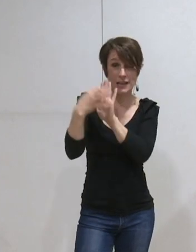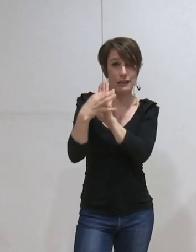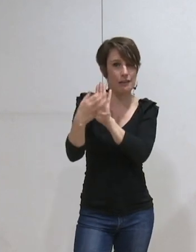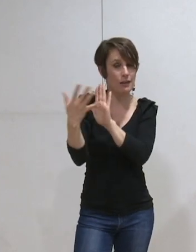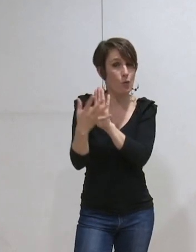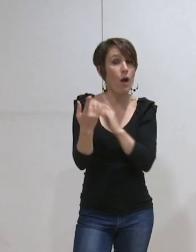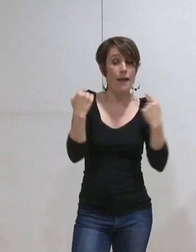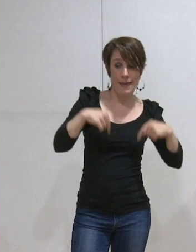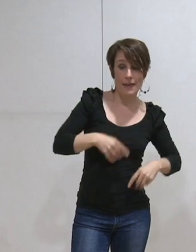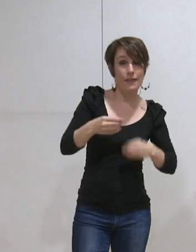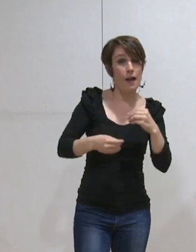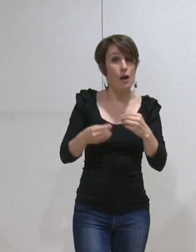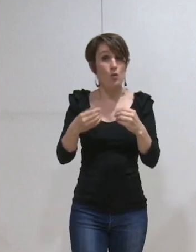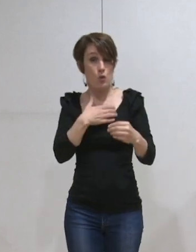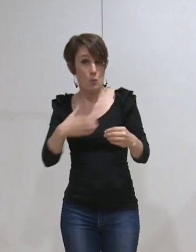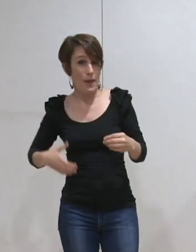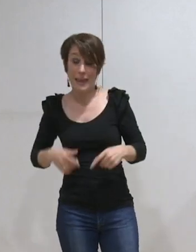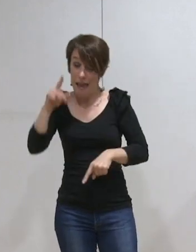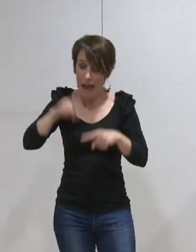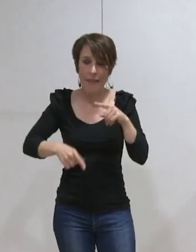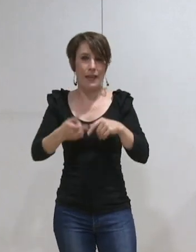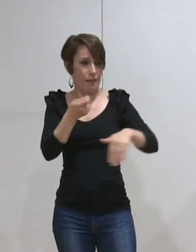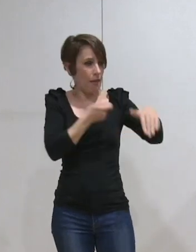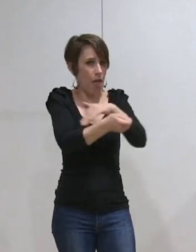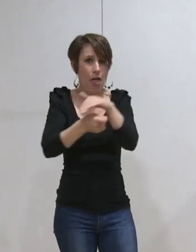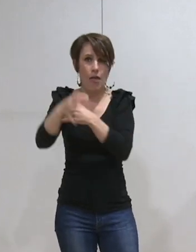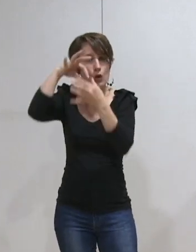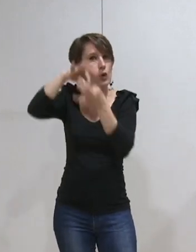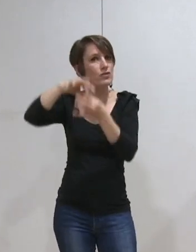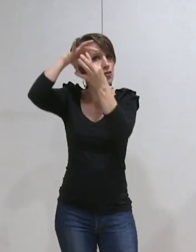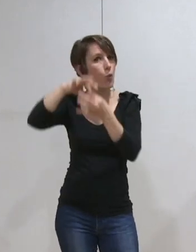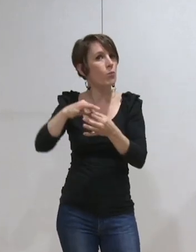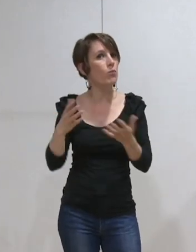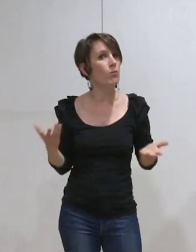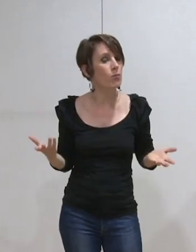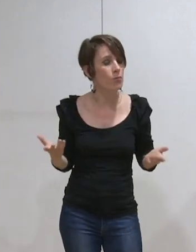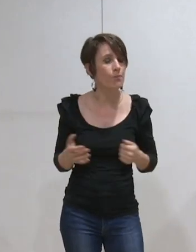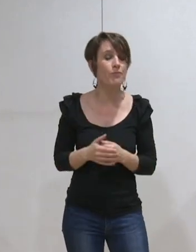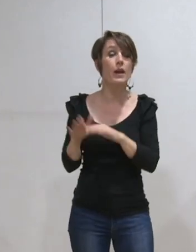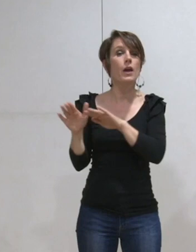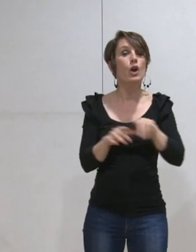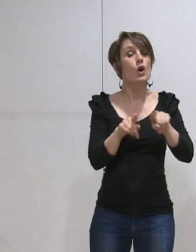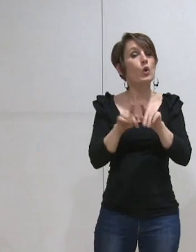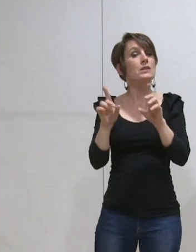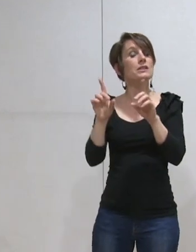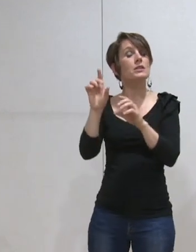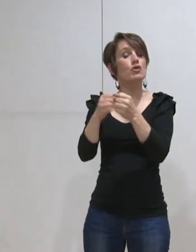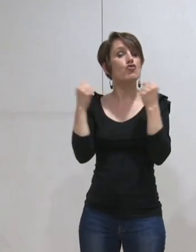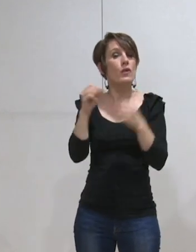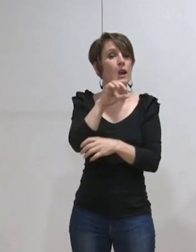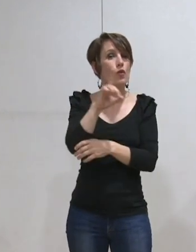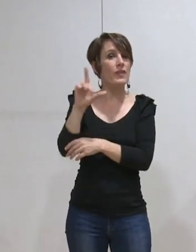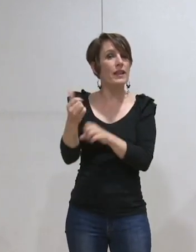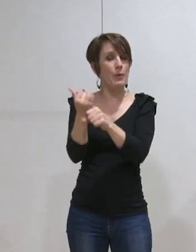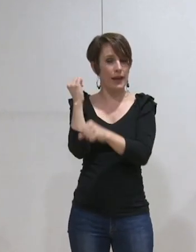aux communes de subventionner aucun culte par ailleurs le même dauphinet libéré l'année dernière nous